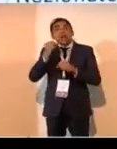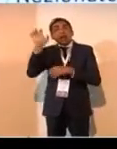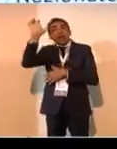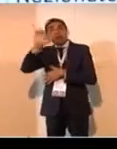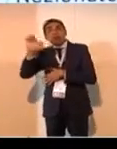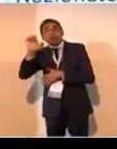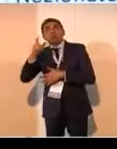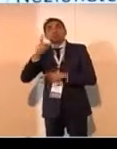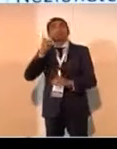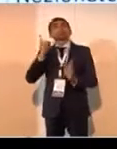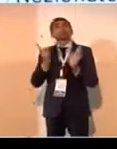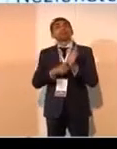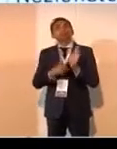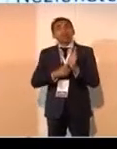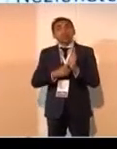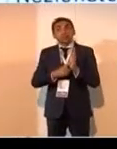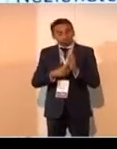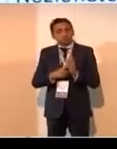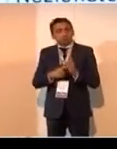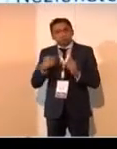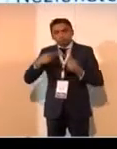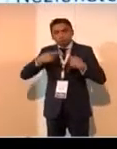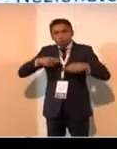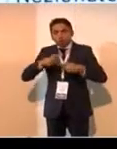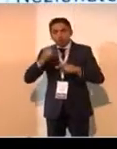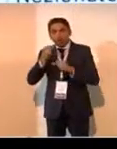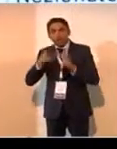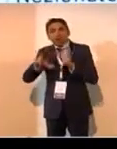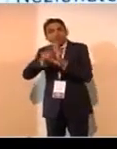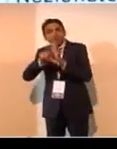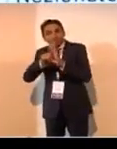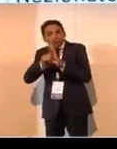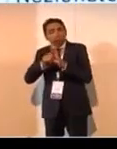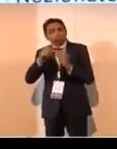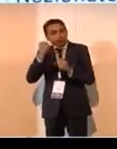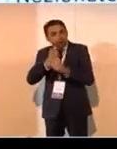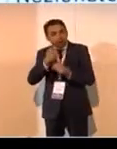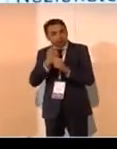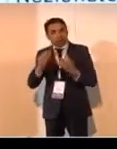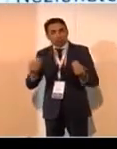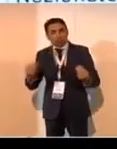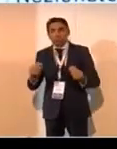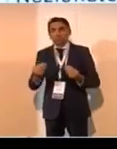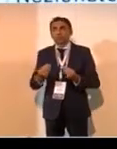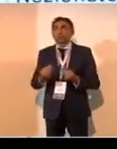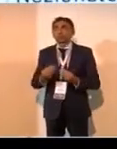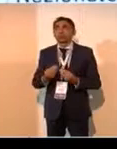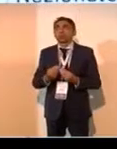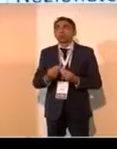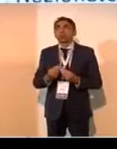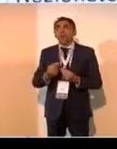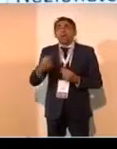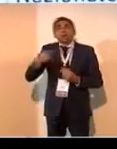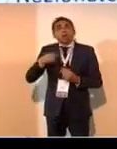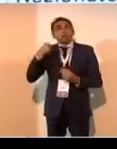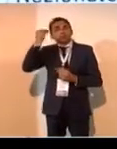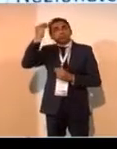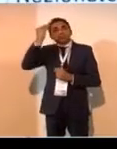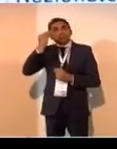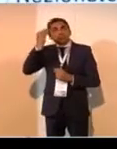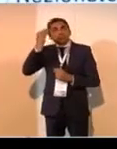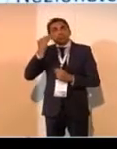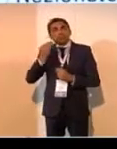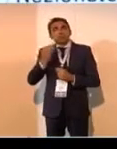diritti, e abbiamo lavorato molto sui diritti in questa legislatura, non dimentichiamoci. Ma io penso